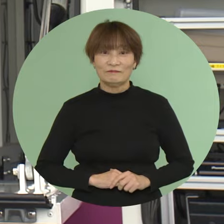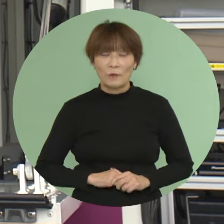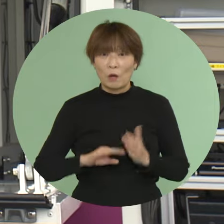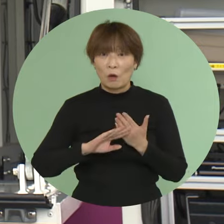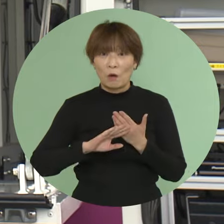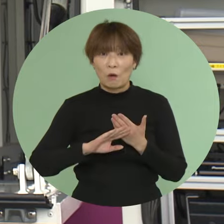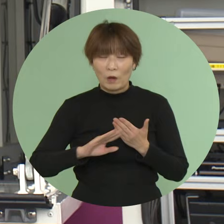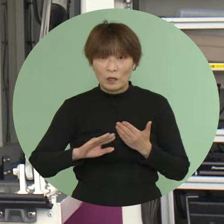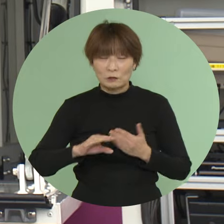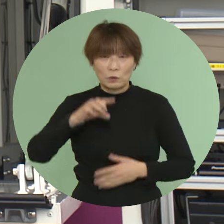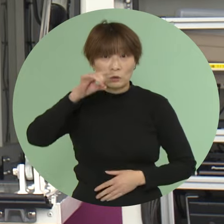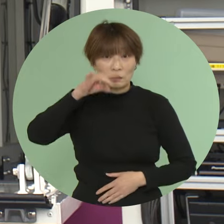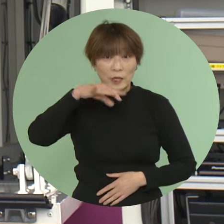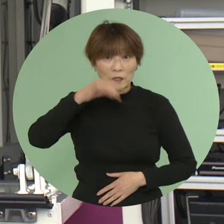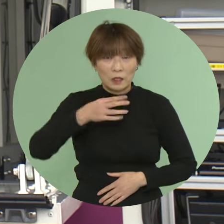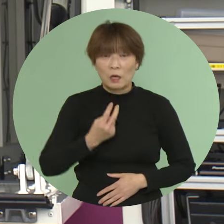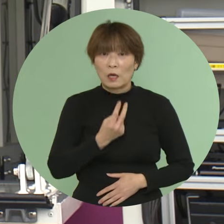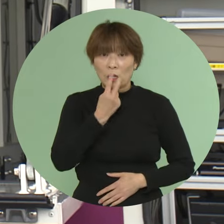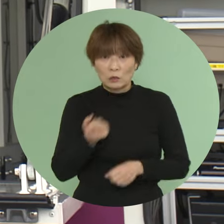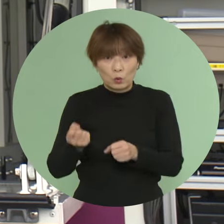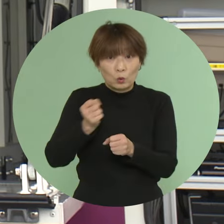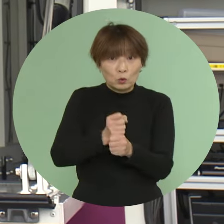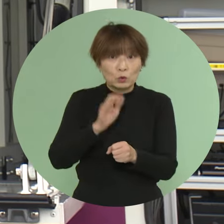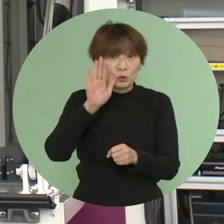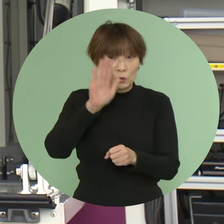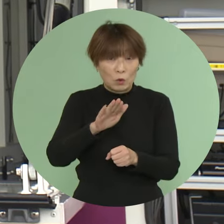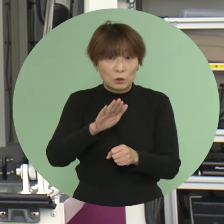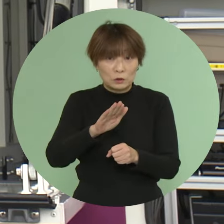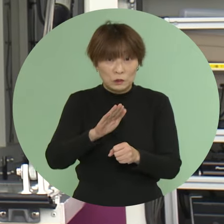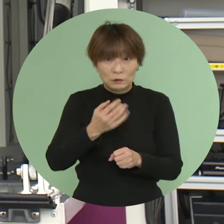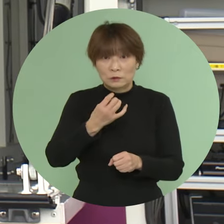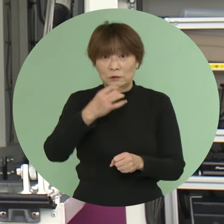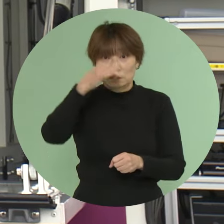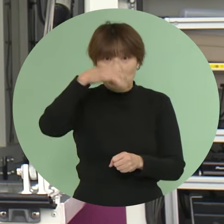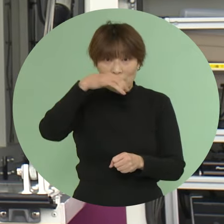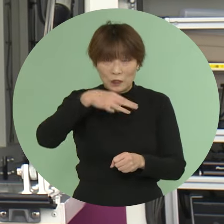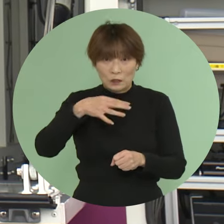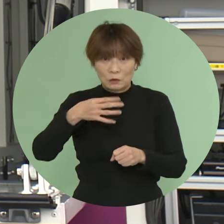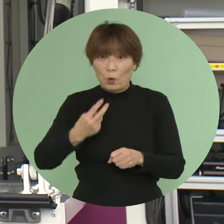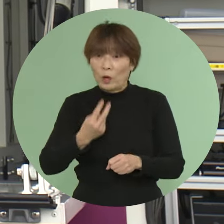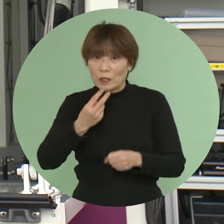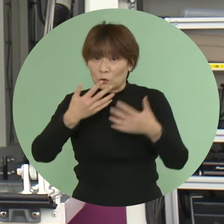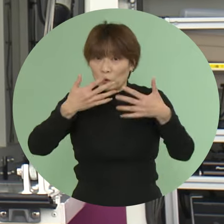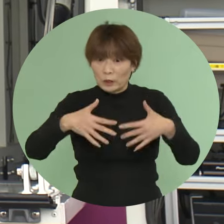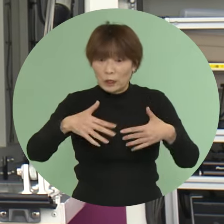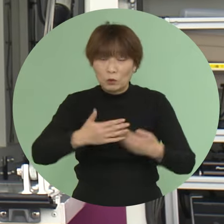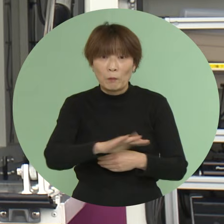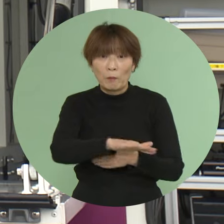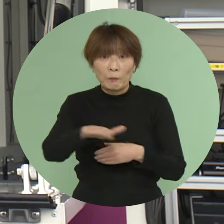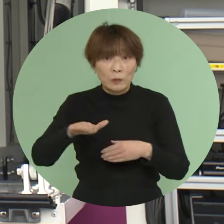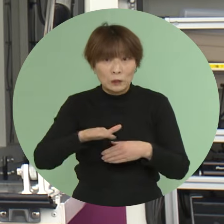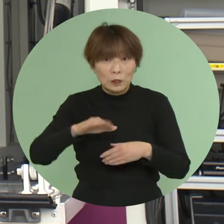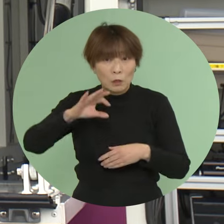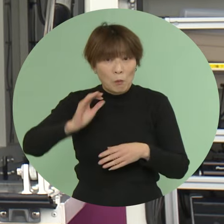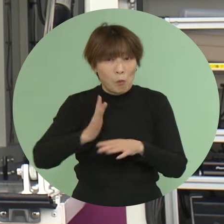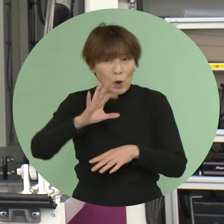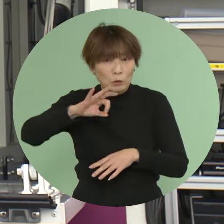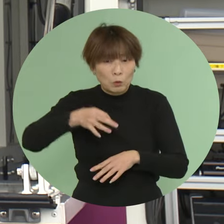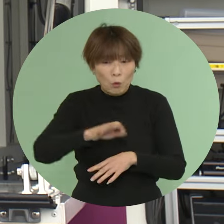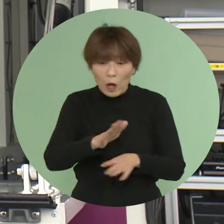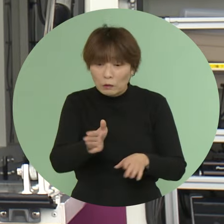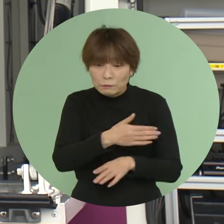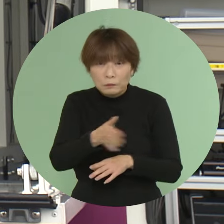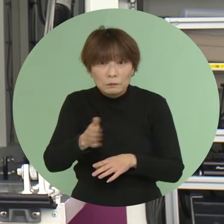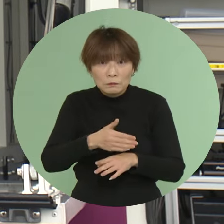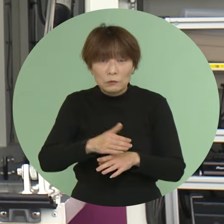他には電気またはガスの復旧後に電気機、ガス機器の周りに燃えるものがないか、機器や配線